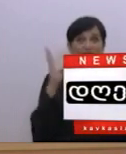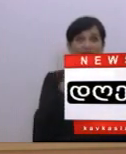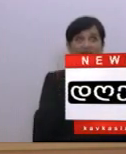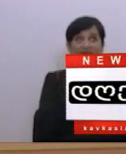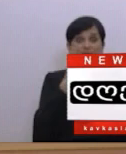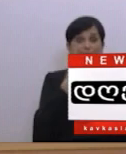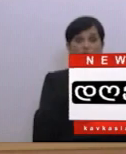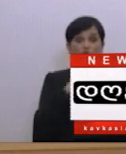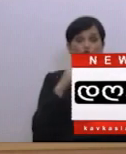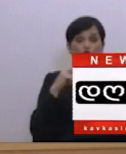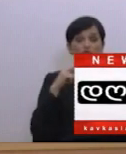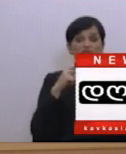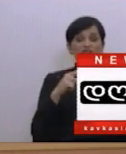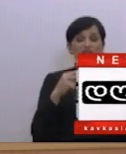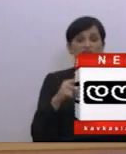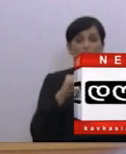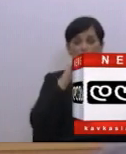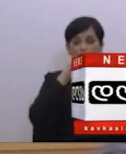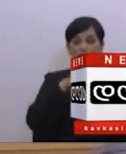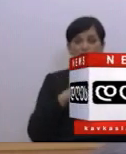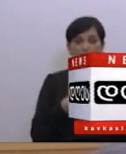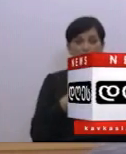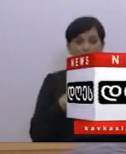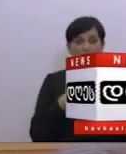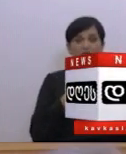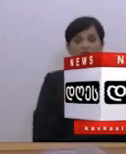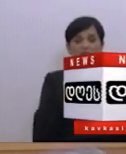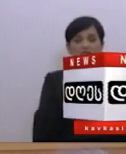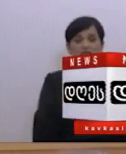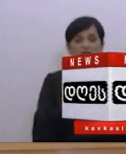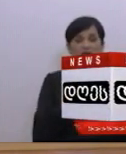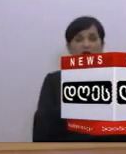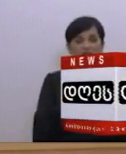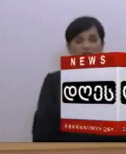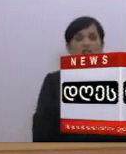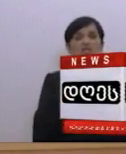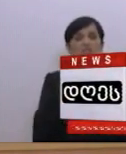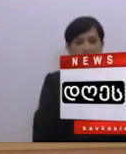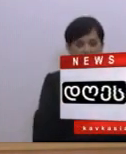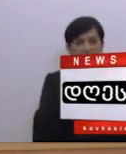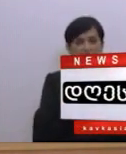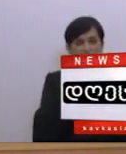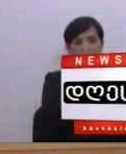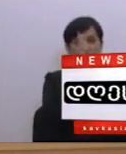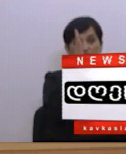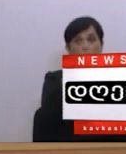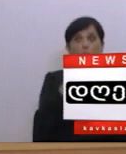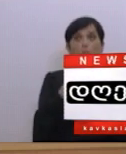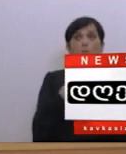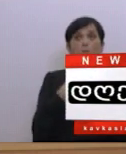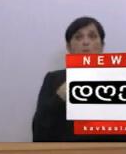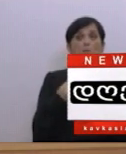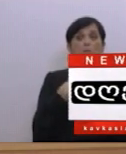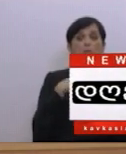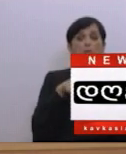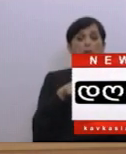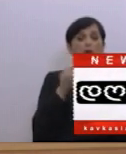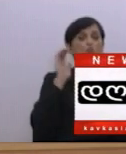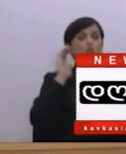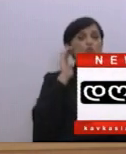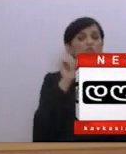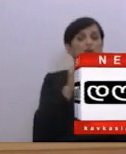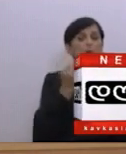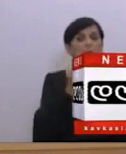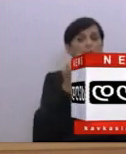Limaturit Trilebebis Bralia. Ეს ტრაგედია და ესეთი ტრაგედიები კიდევ იქნება. Მე აქ იცით რის მოსმენა